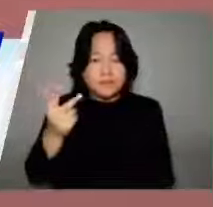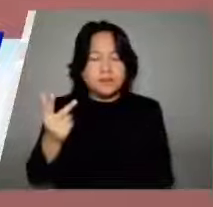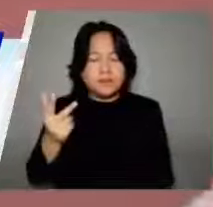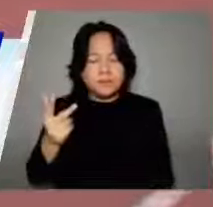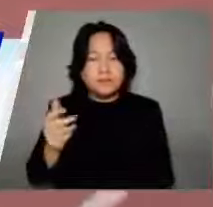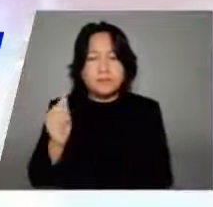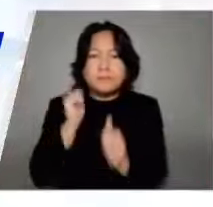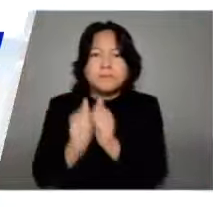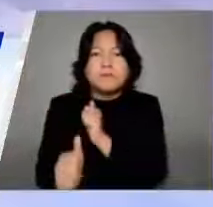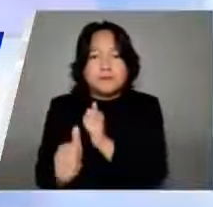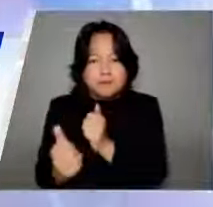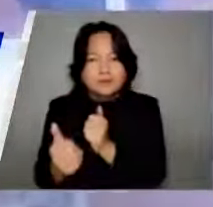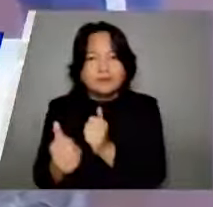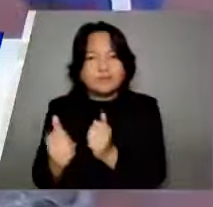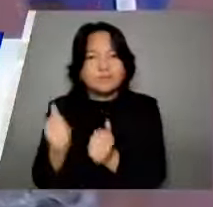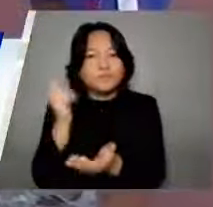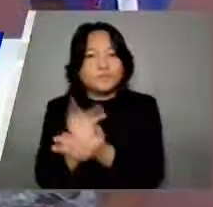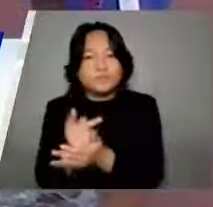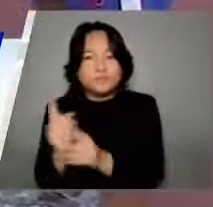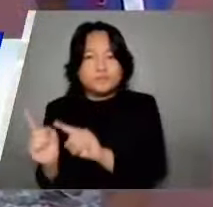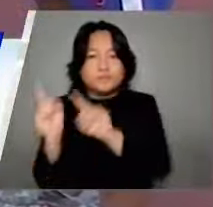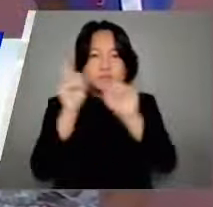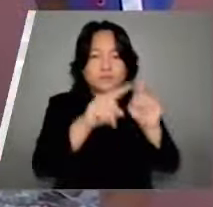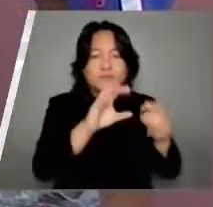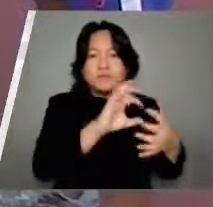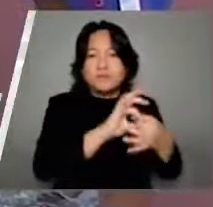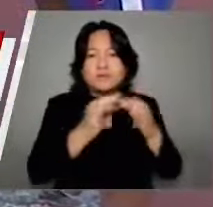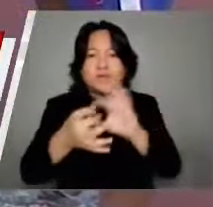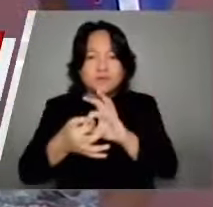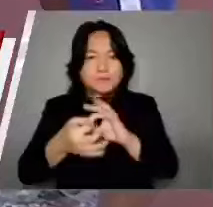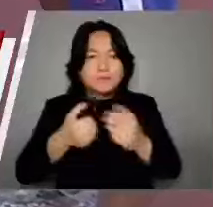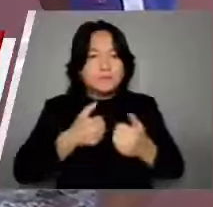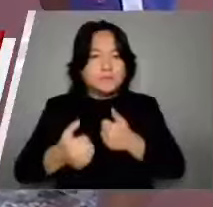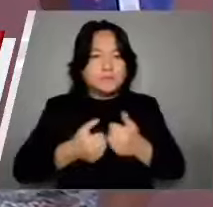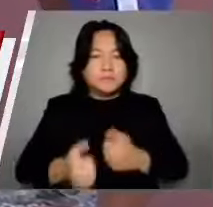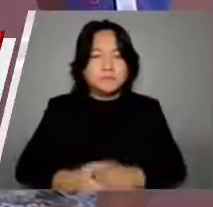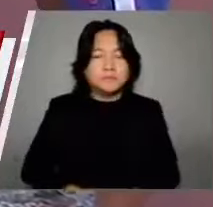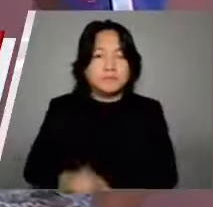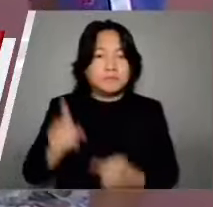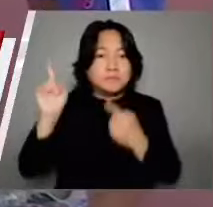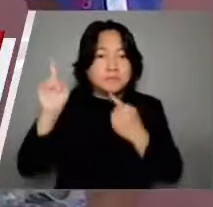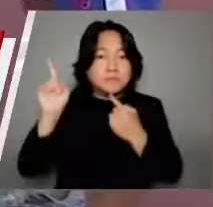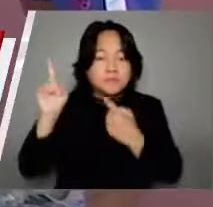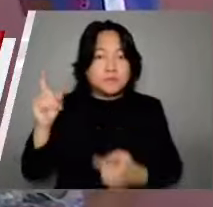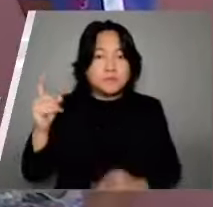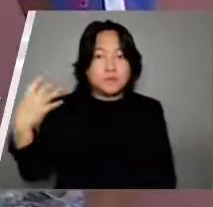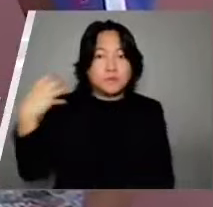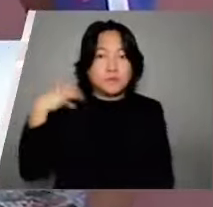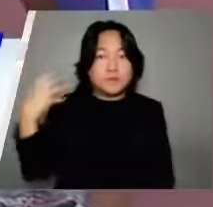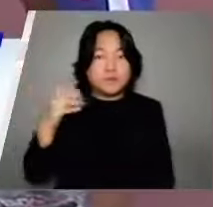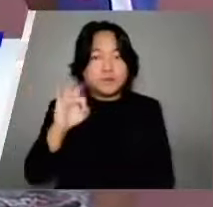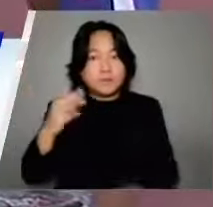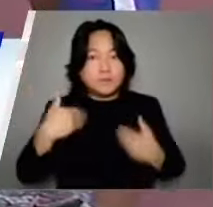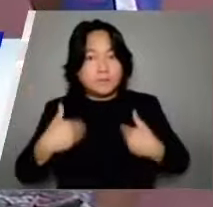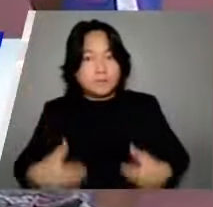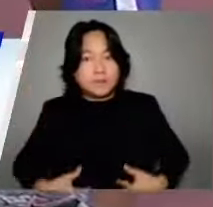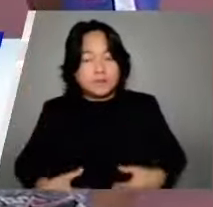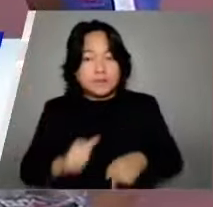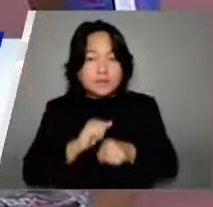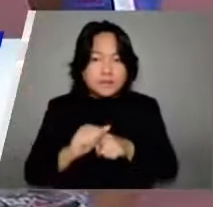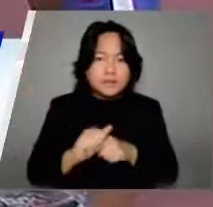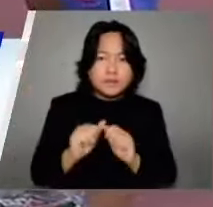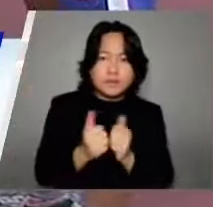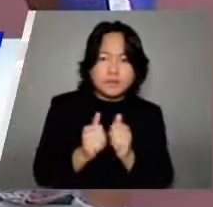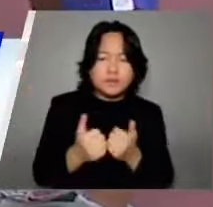sa Olympics. Ayon sa coaching staff, para hindi mabigla yung katawan ng mga ating mga Olympians galing sa kanilang kompetisyon